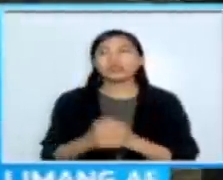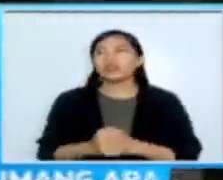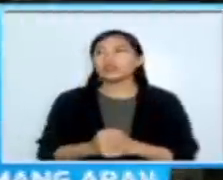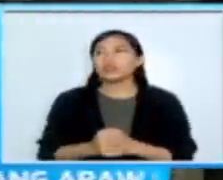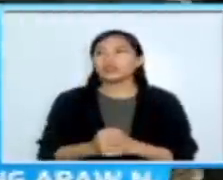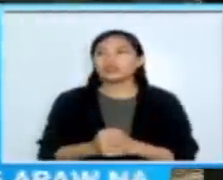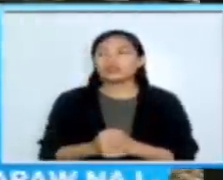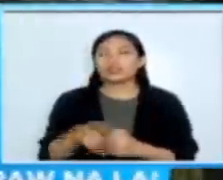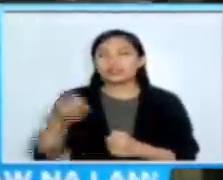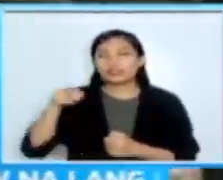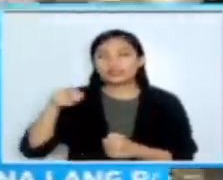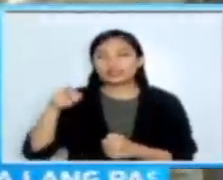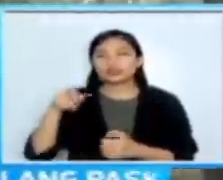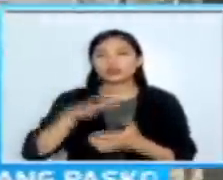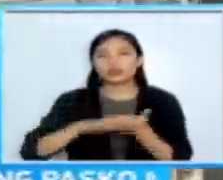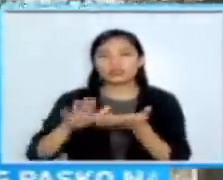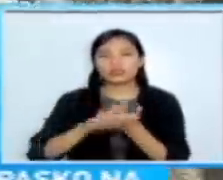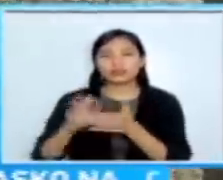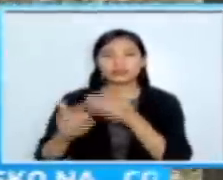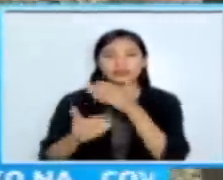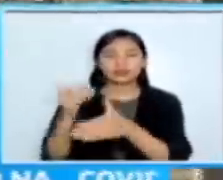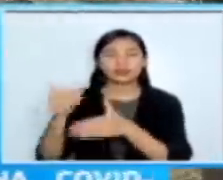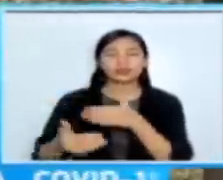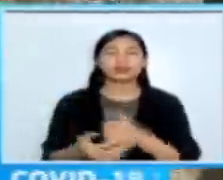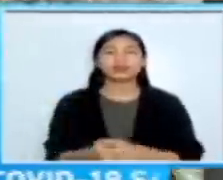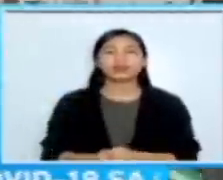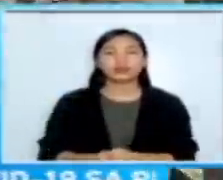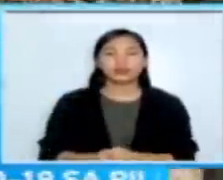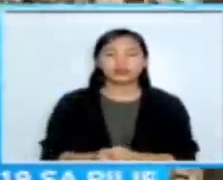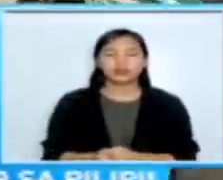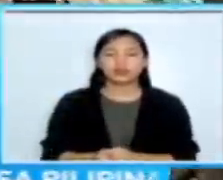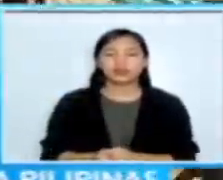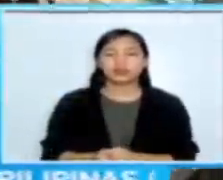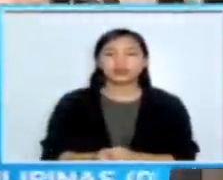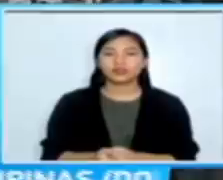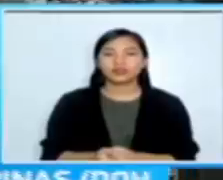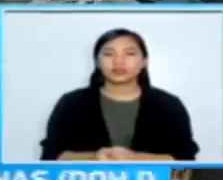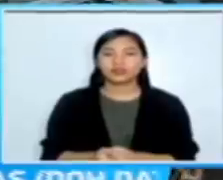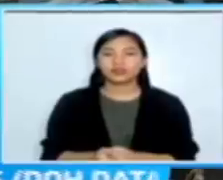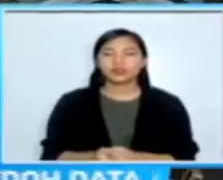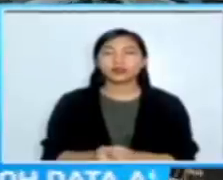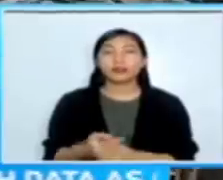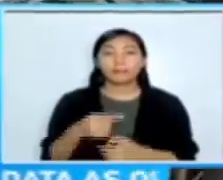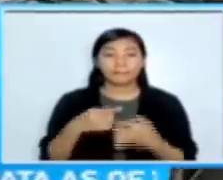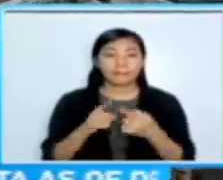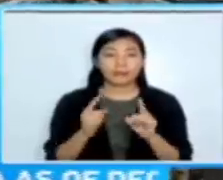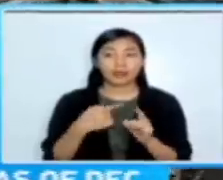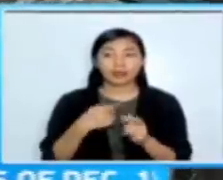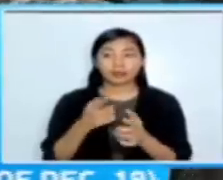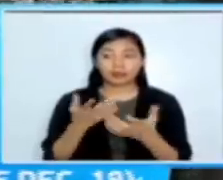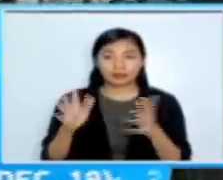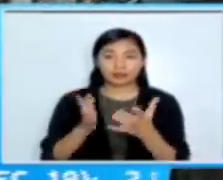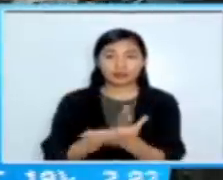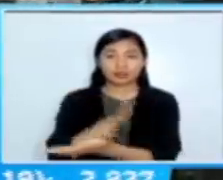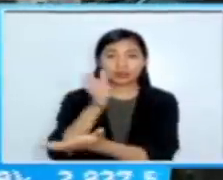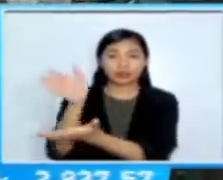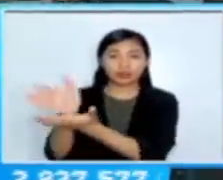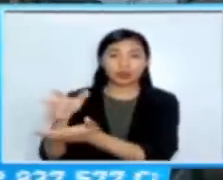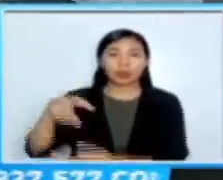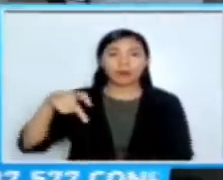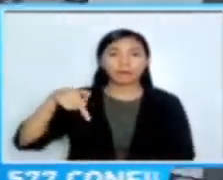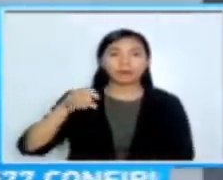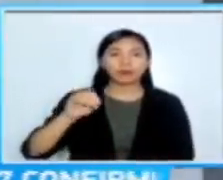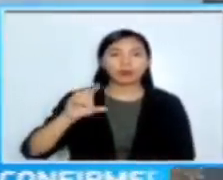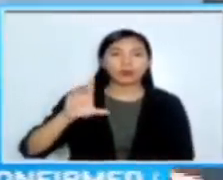Pero yun pa rin talaga tapos-tapos. Kaya naabot ko na yung parang mga poblasyon nung 7. Mm-hmm. Pero yung mga